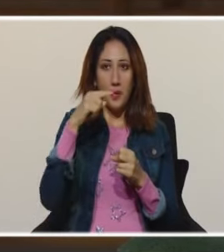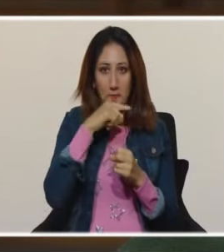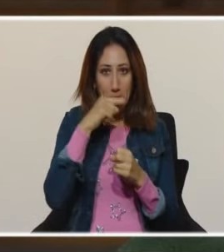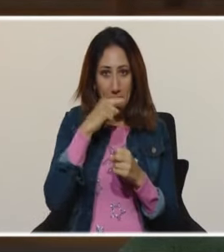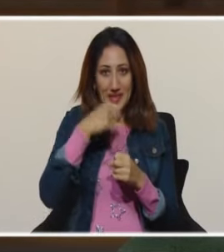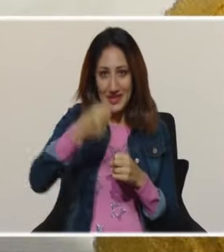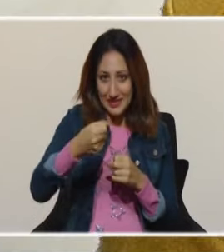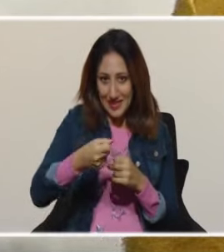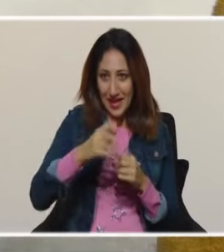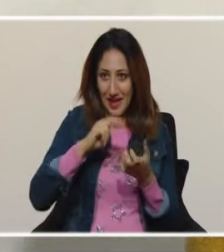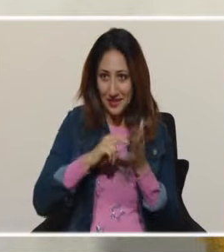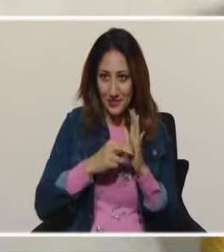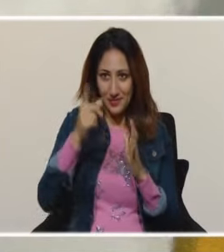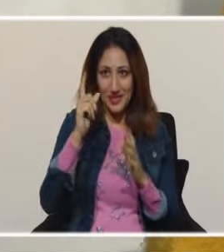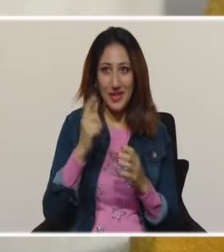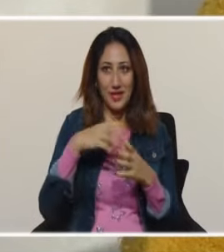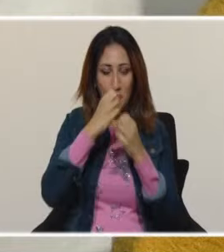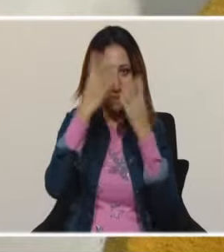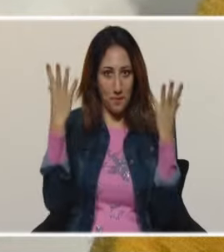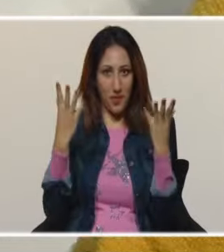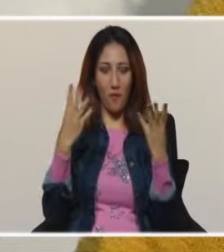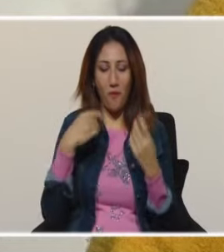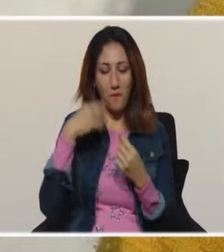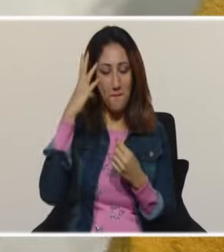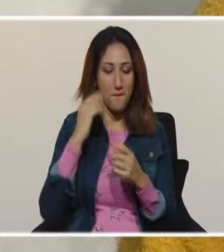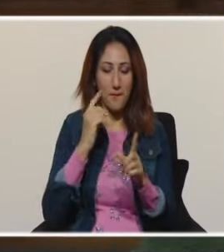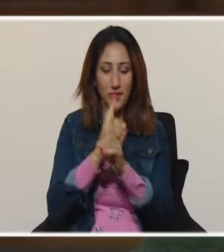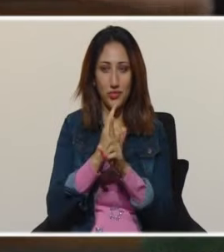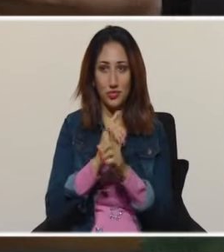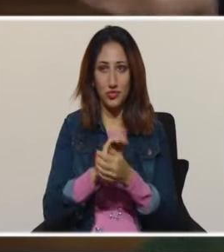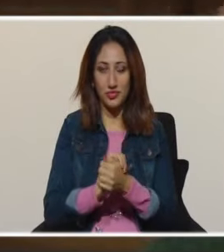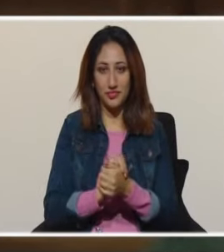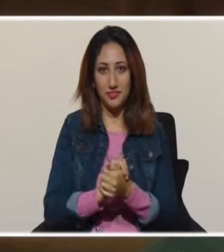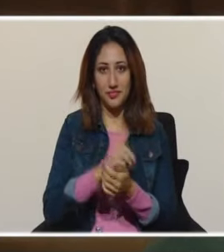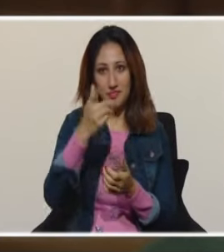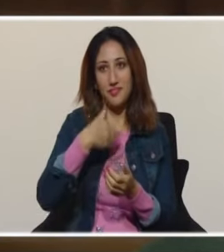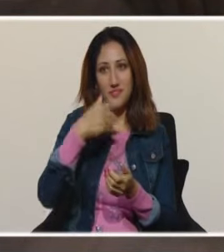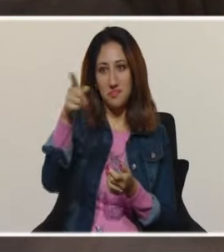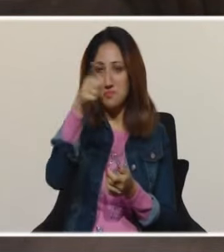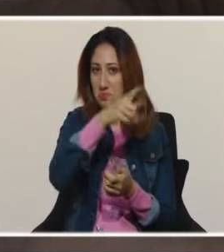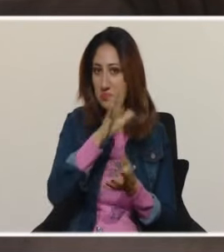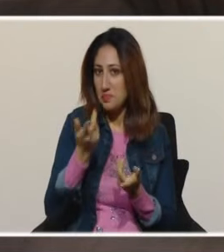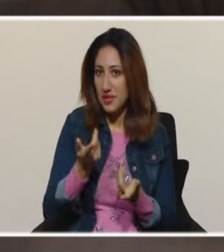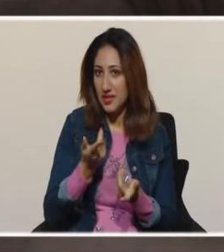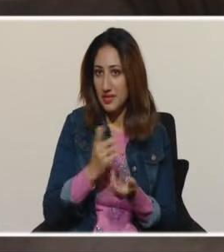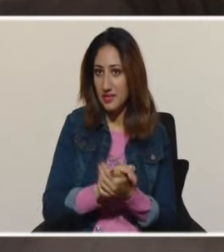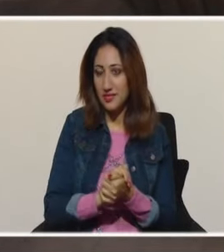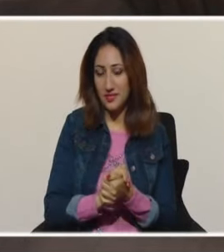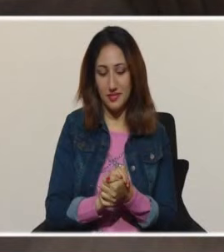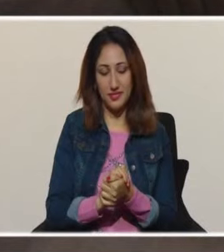ازيك يا نورة؟ أهلا. نورتيني وشرفتيني. عرفيني بقى أسرتك الجميلة. ها